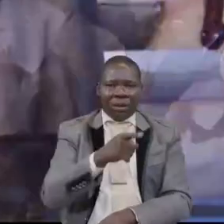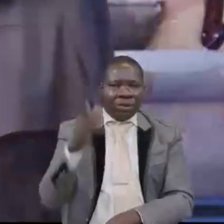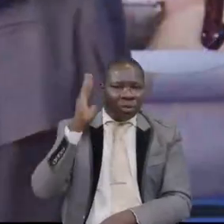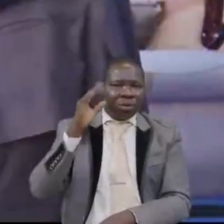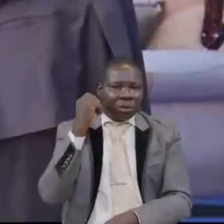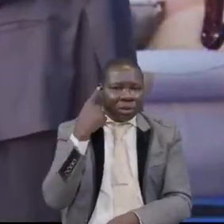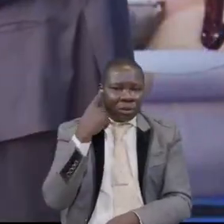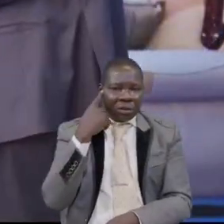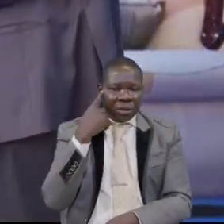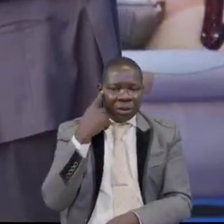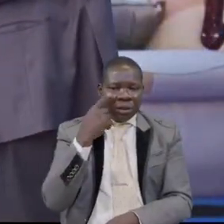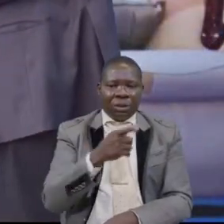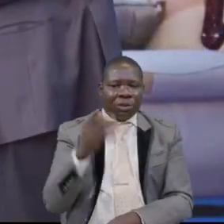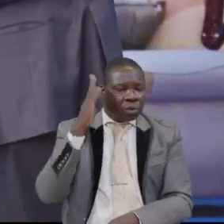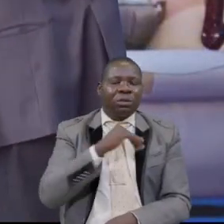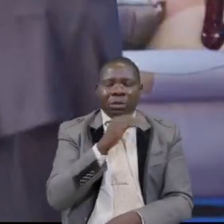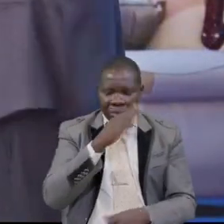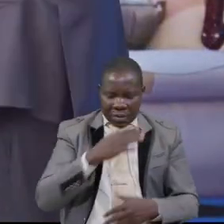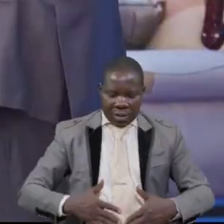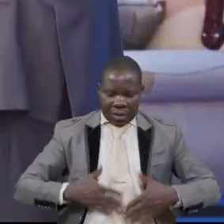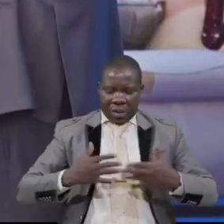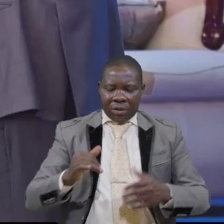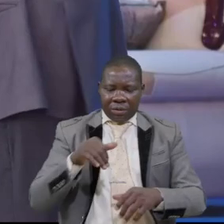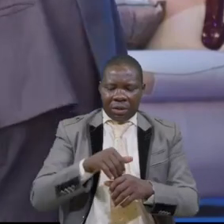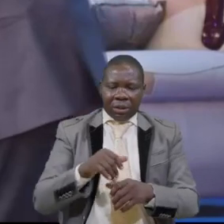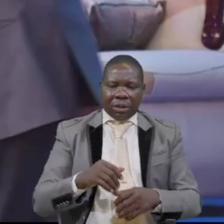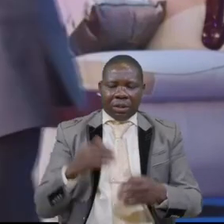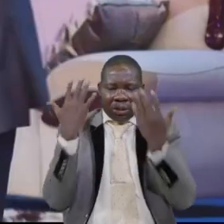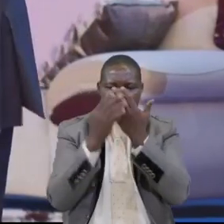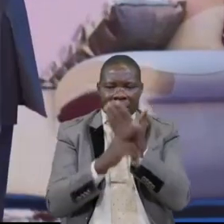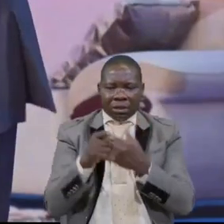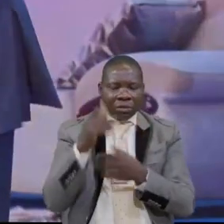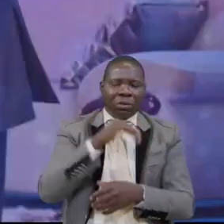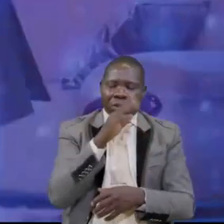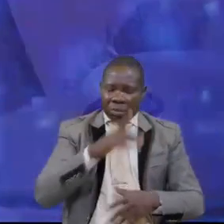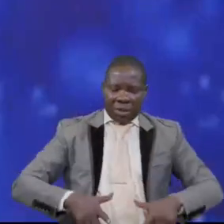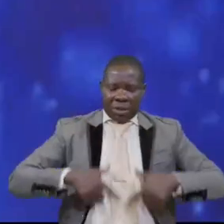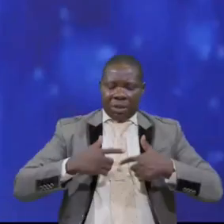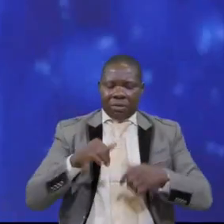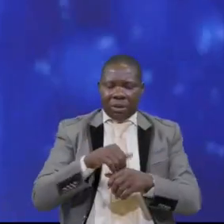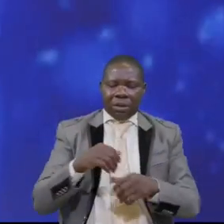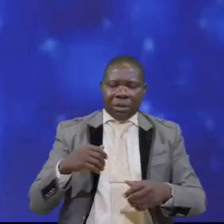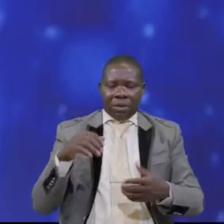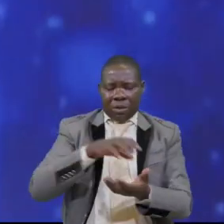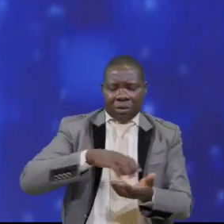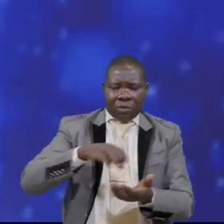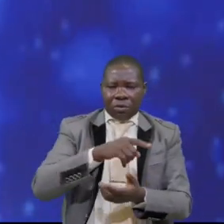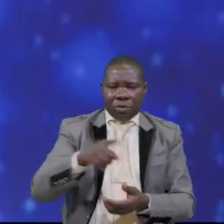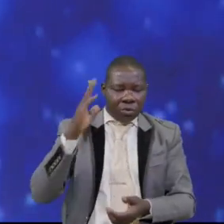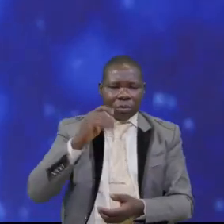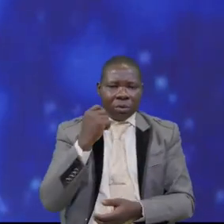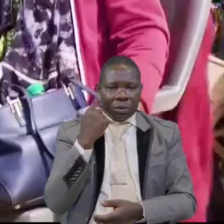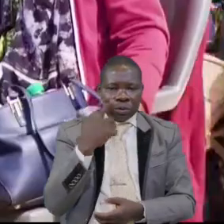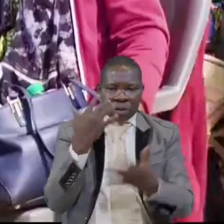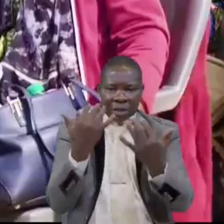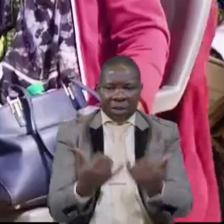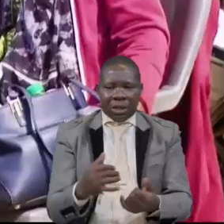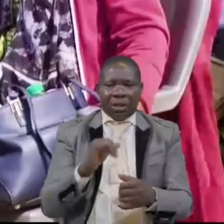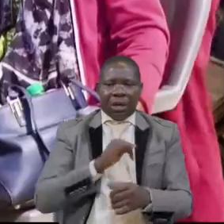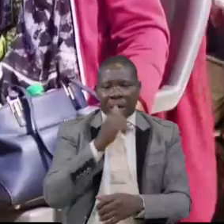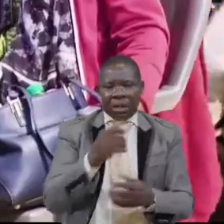comprendras. Tu ne vas pas vivre dans les ténèbres. Tu ne vas pas vivre dans la confusion. Tu comprendras maintenant, je suis venu, je